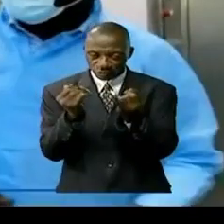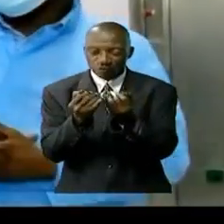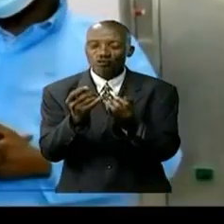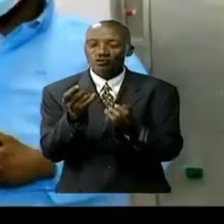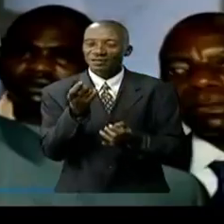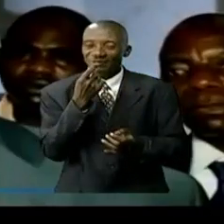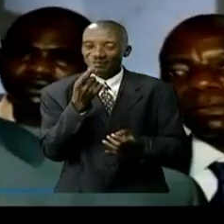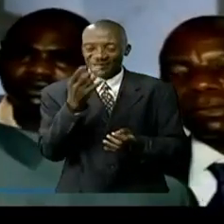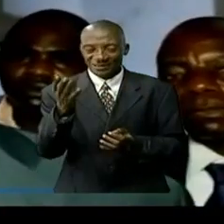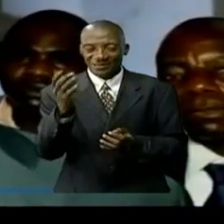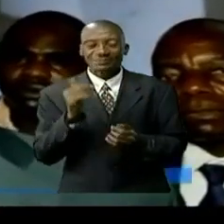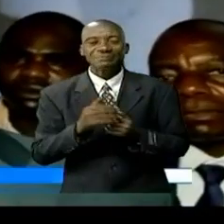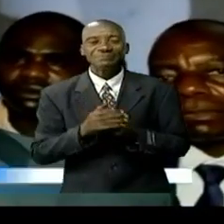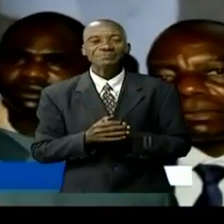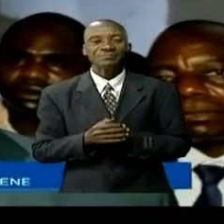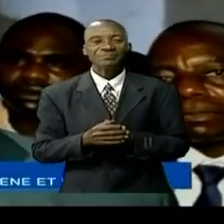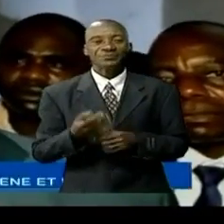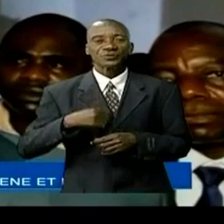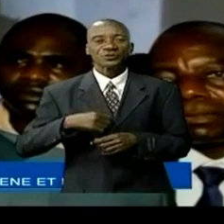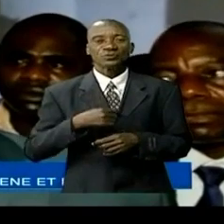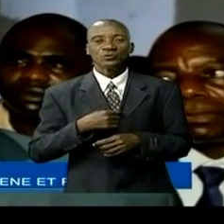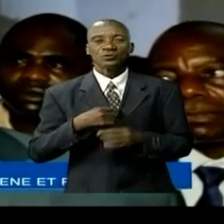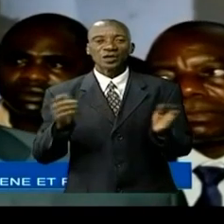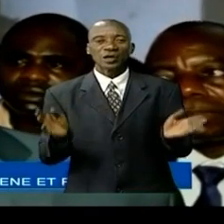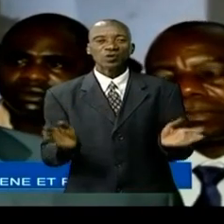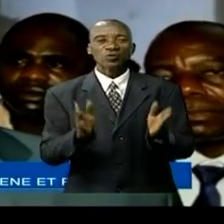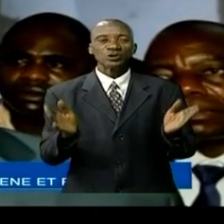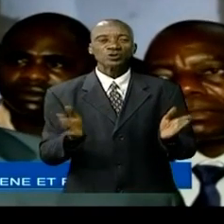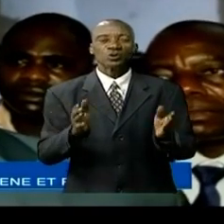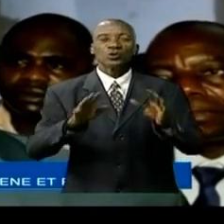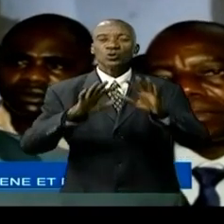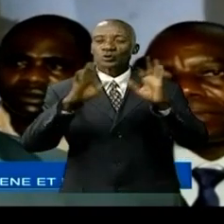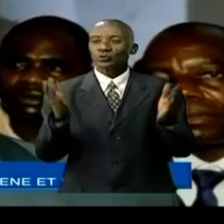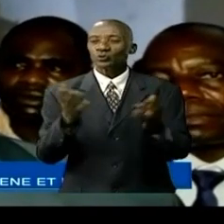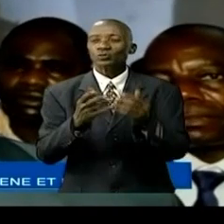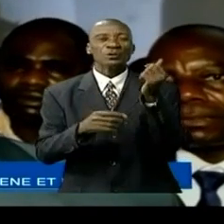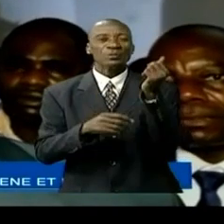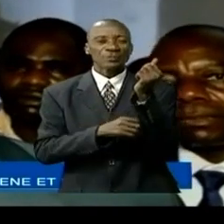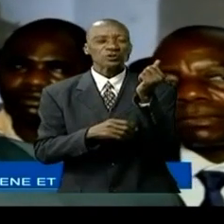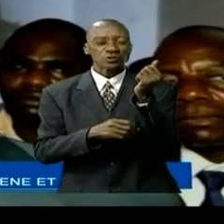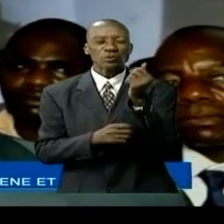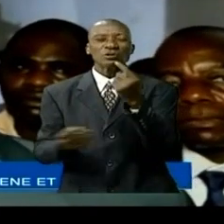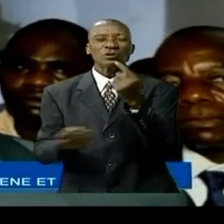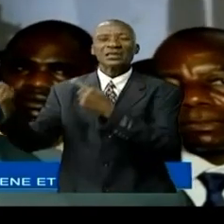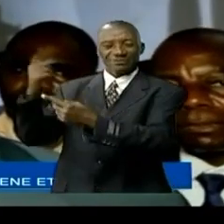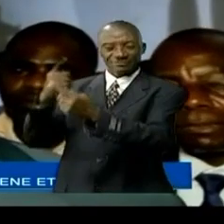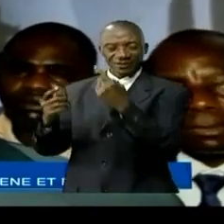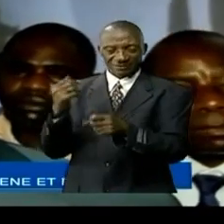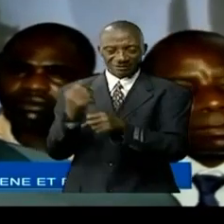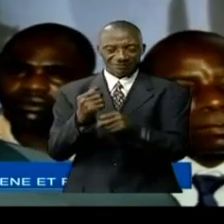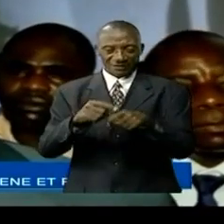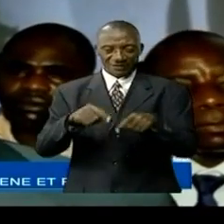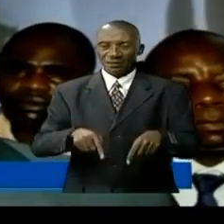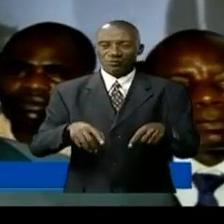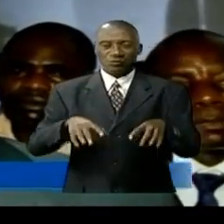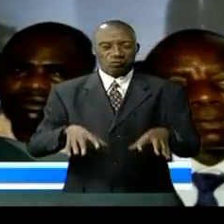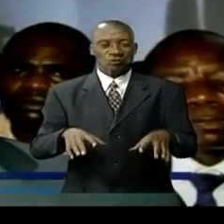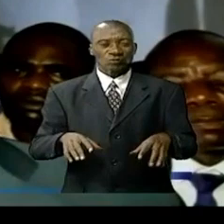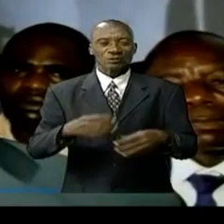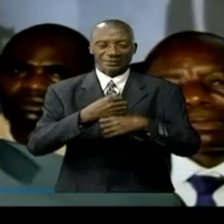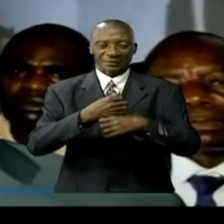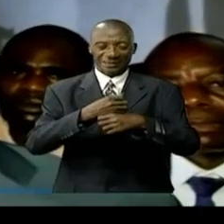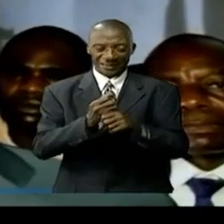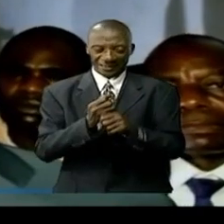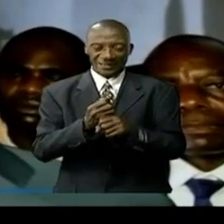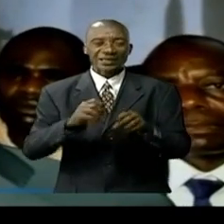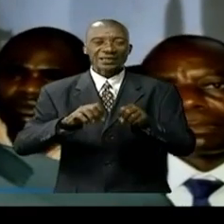Nous encourageons toute personne qui voudrait s'installer ici au pays, qui voudrait créer des entreprises et